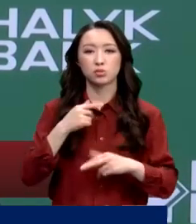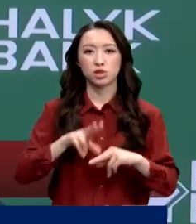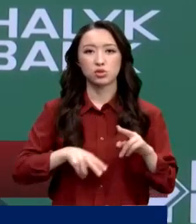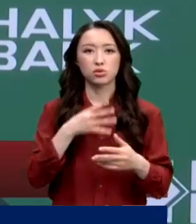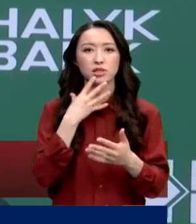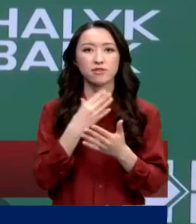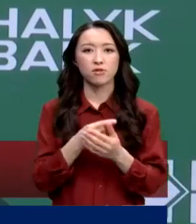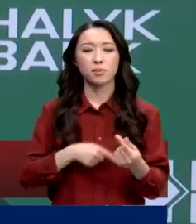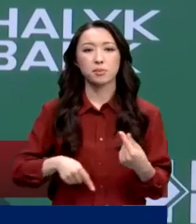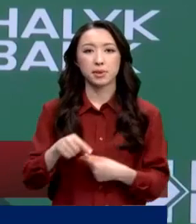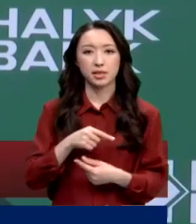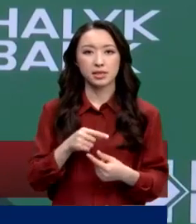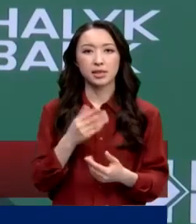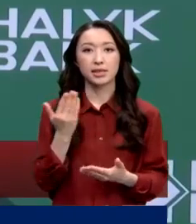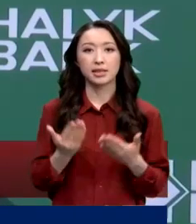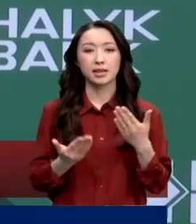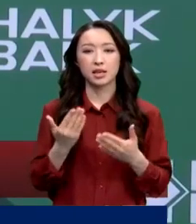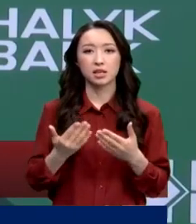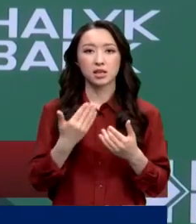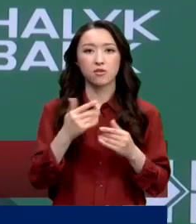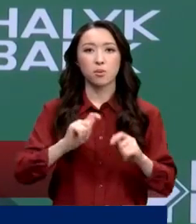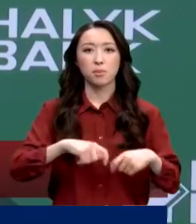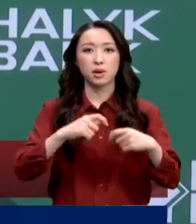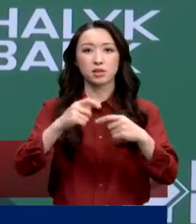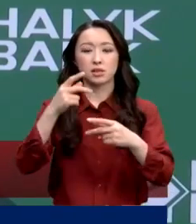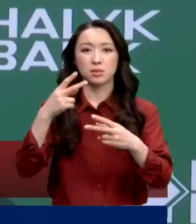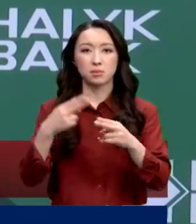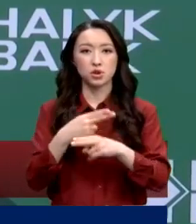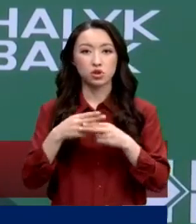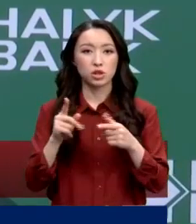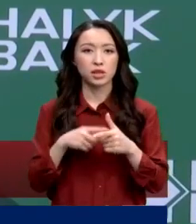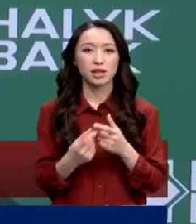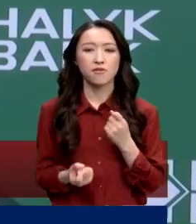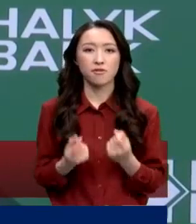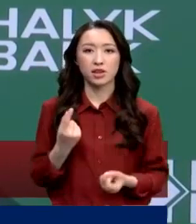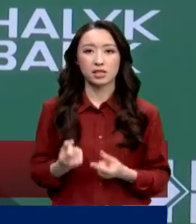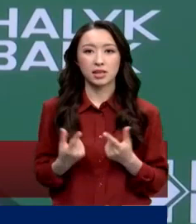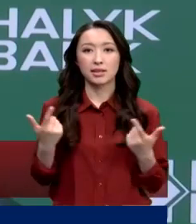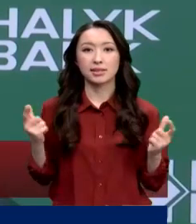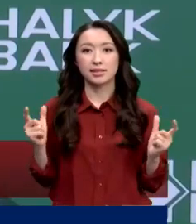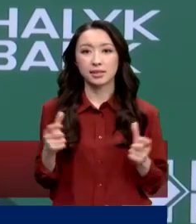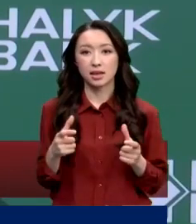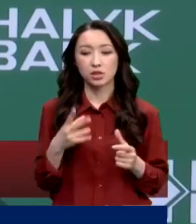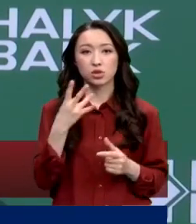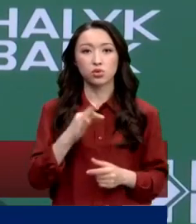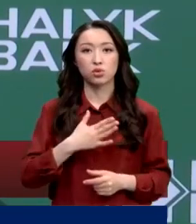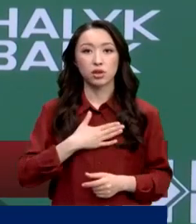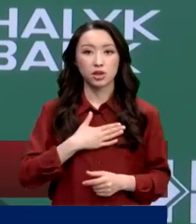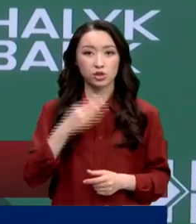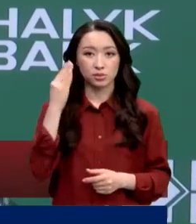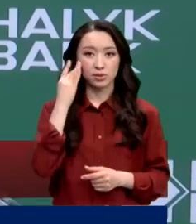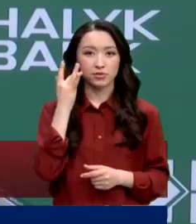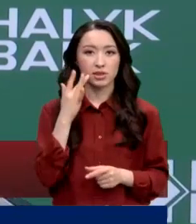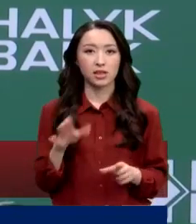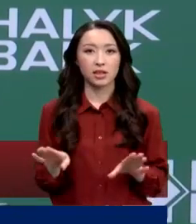бизнес. Если разрываются цепочки поставок, если вдруг возникают какие-то санкции. Но наше мнение всегда